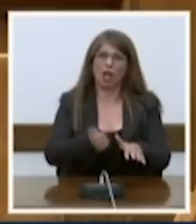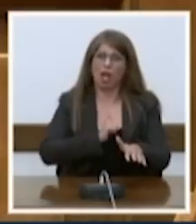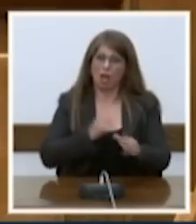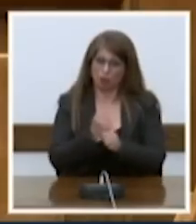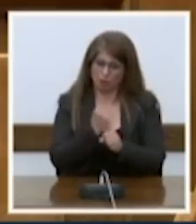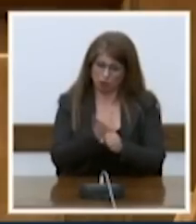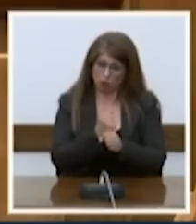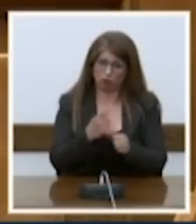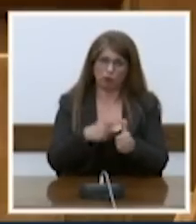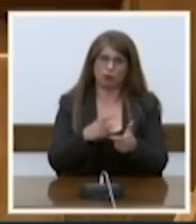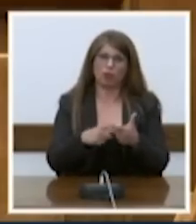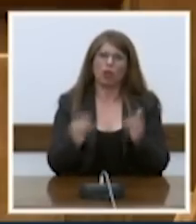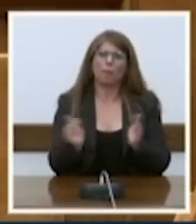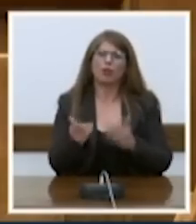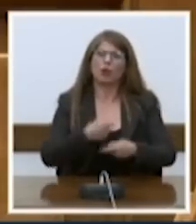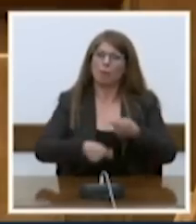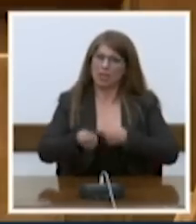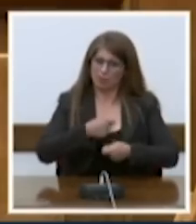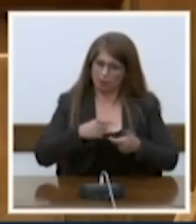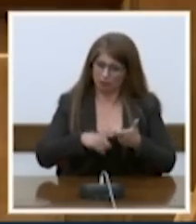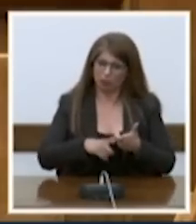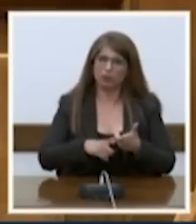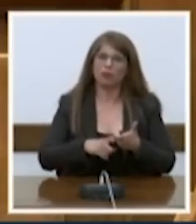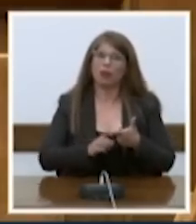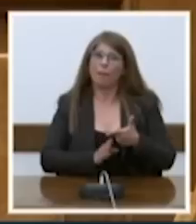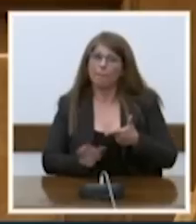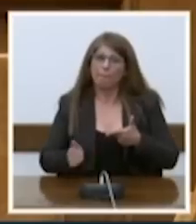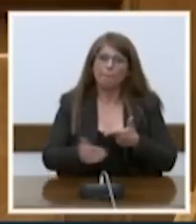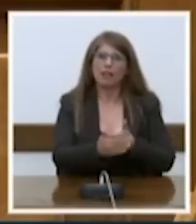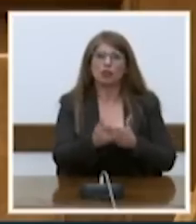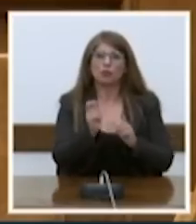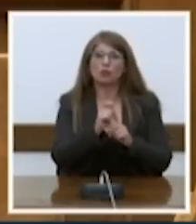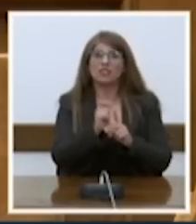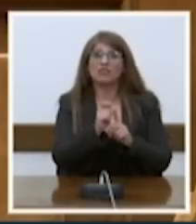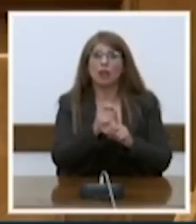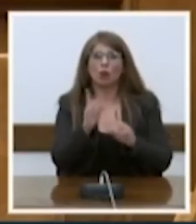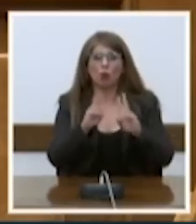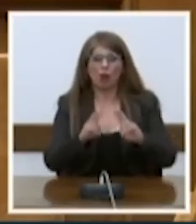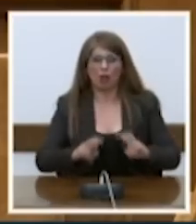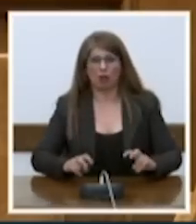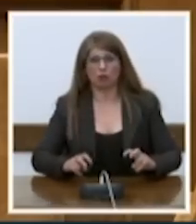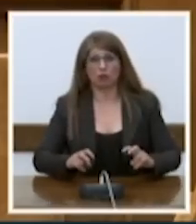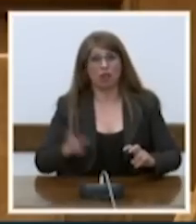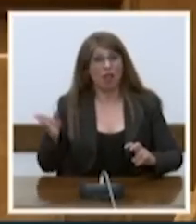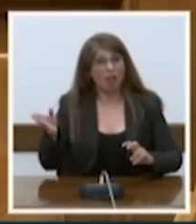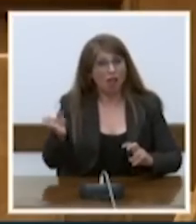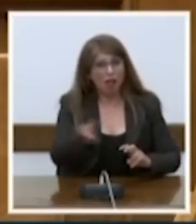αυτοαπασχολούμενους, στους μικρούς επιχειρηματίες, μέσα από τους ψηφιακούς ελέγχους. Αυτούς